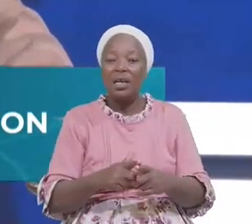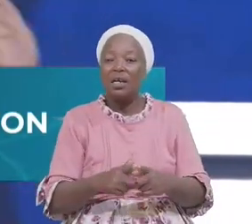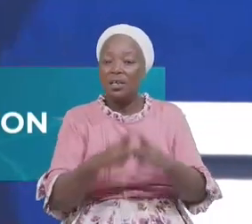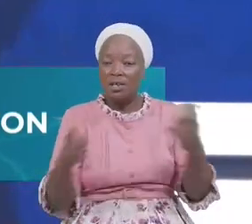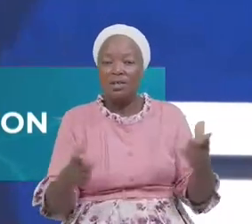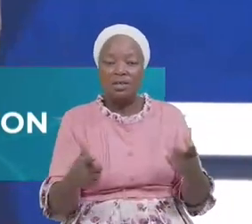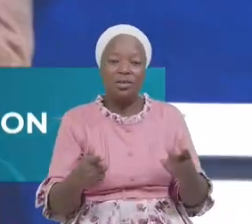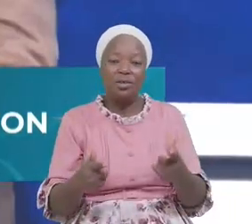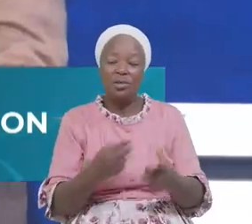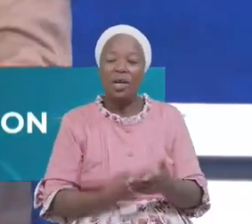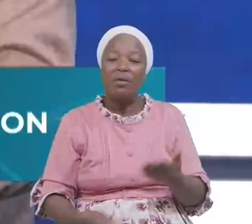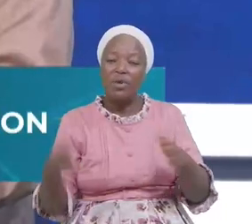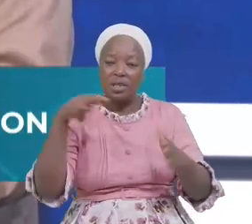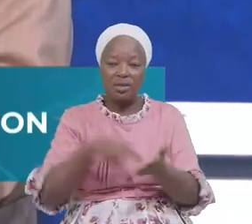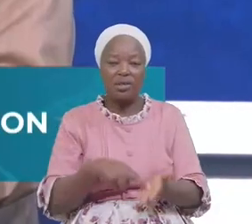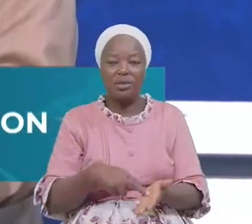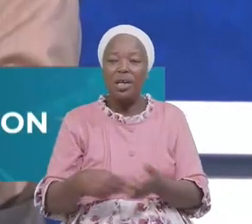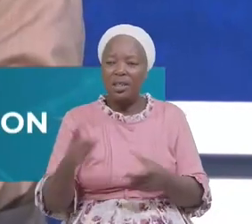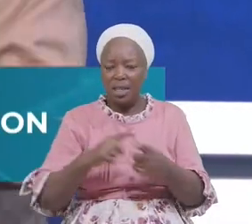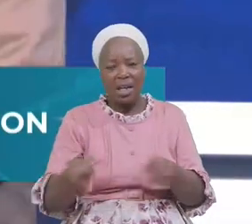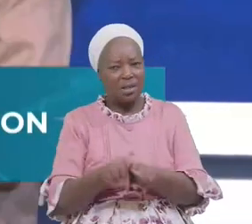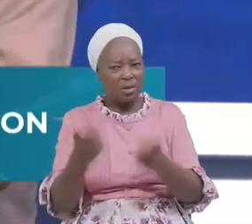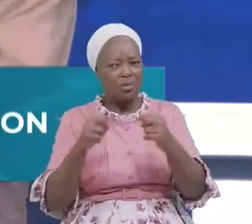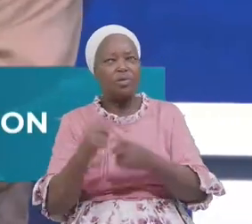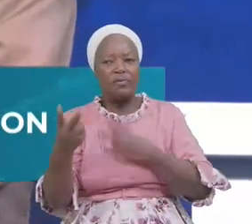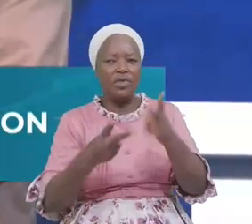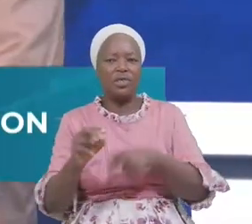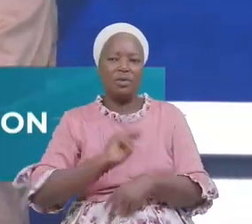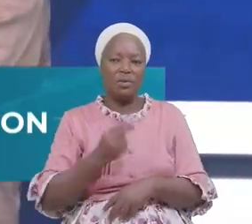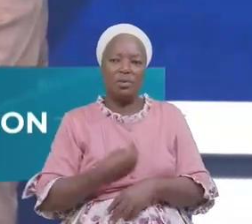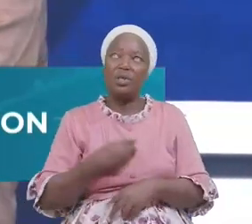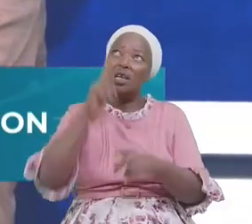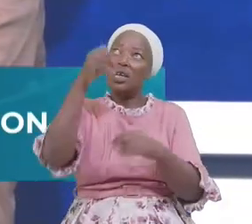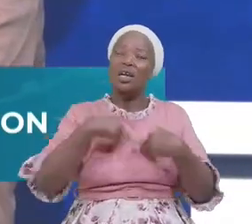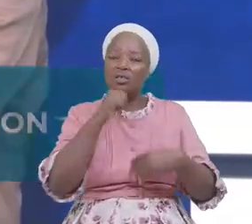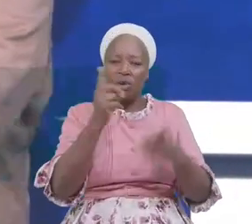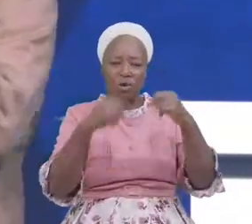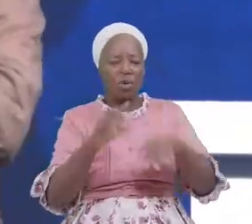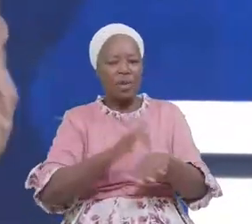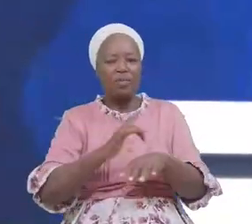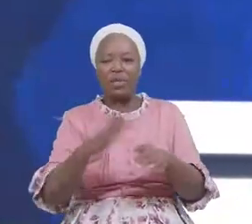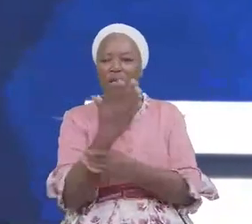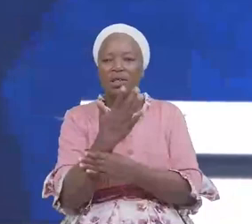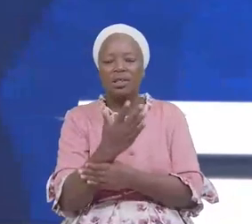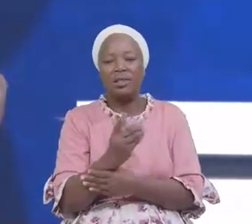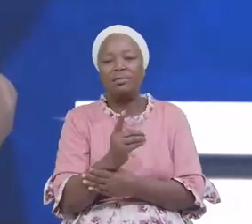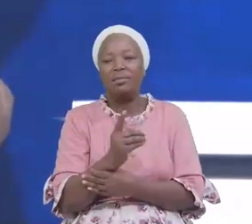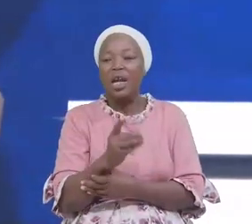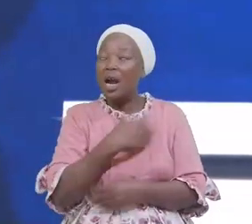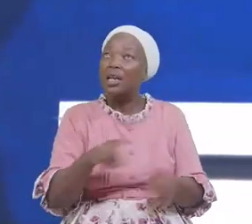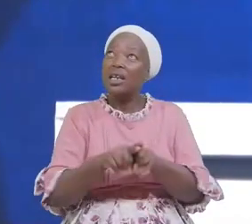gracieuse. Et comme il vient nous visiter, il n'est pas venu les mains vides.